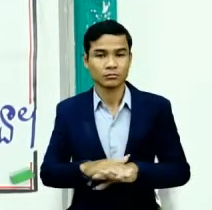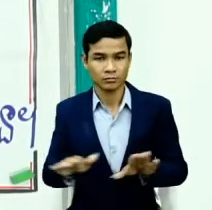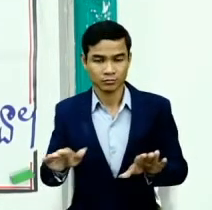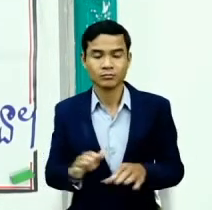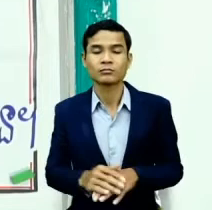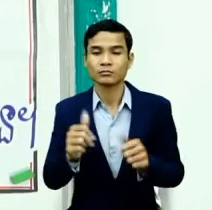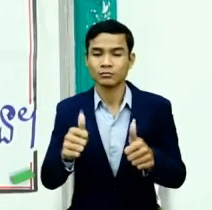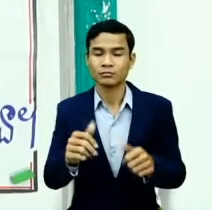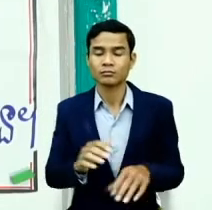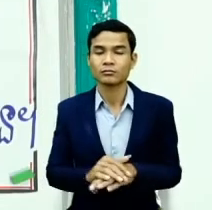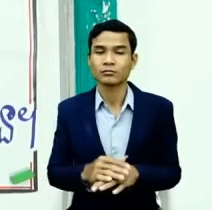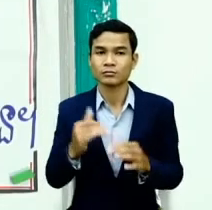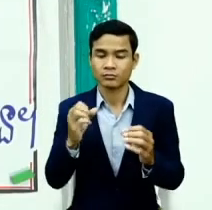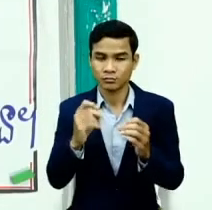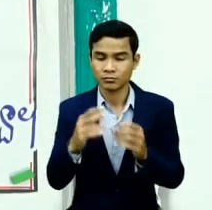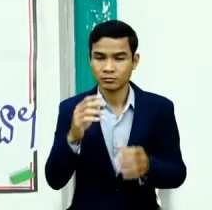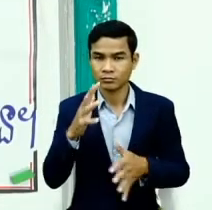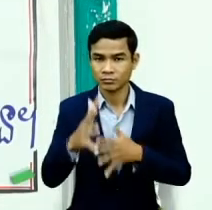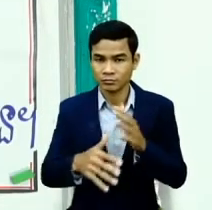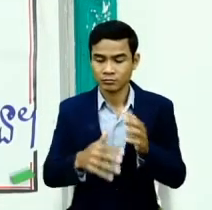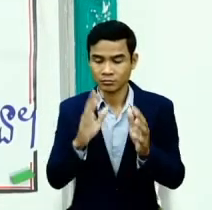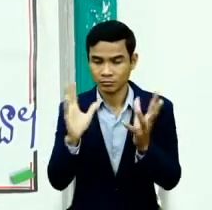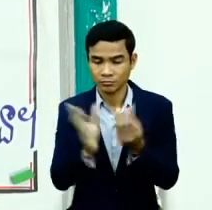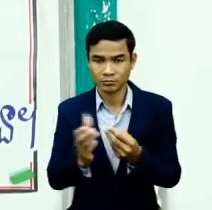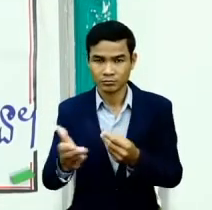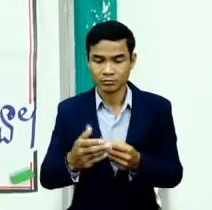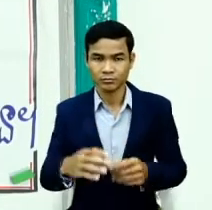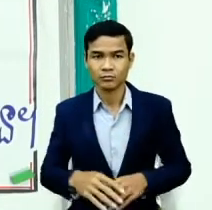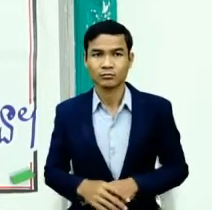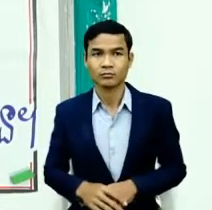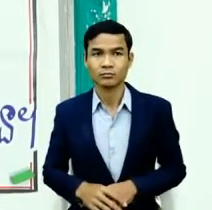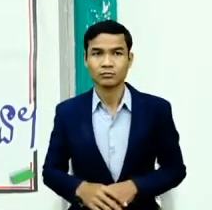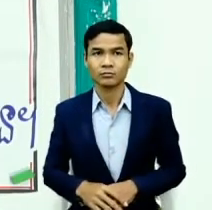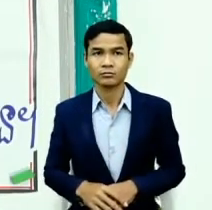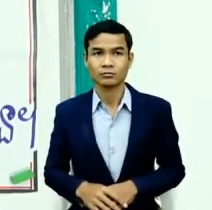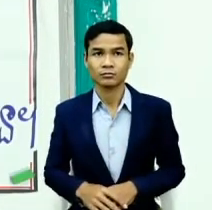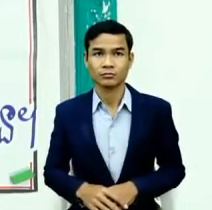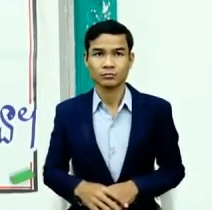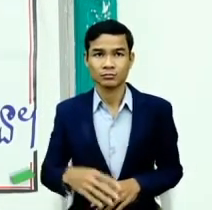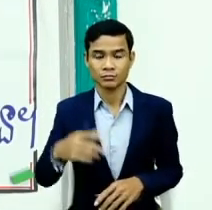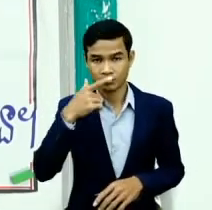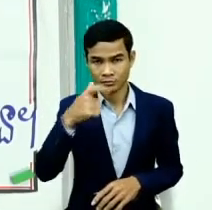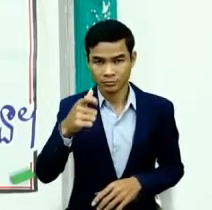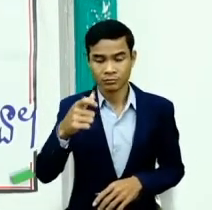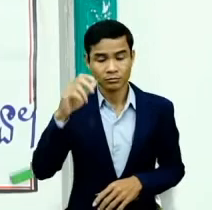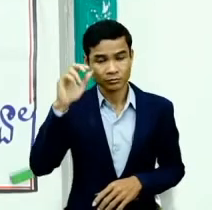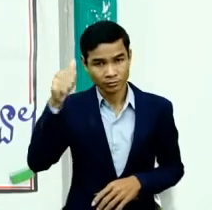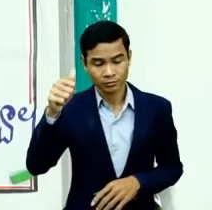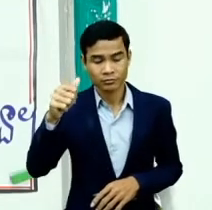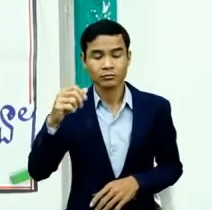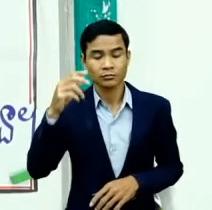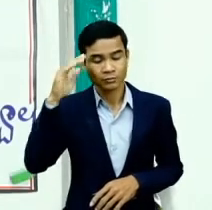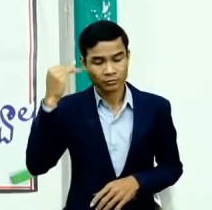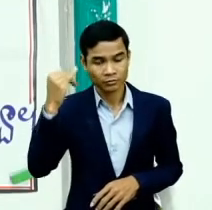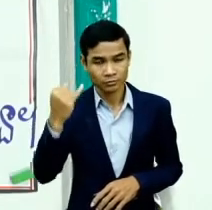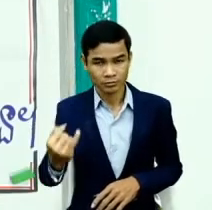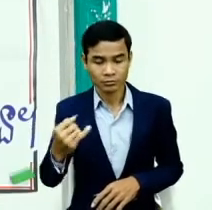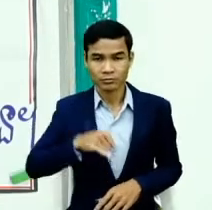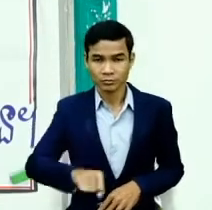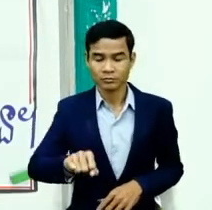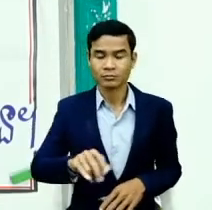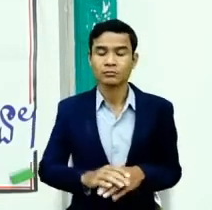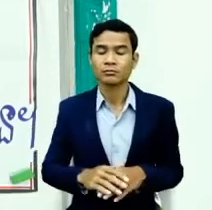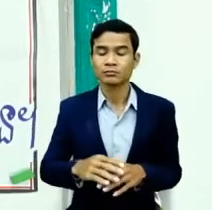mùi tì tà chân chấp đàm tình ạc nên nè ở bốc nắng ổn